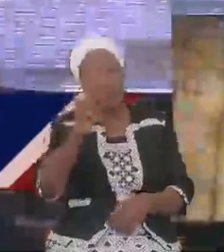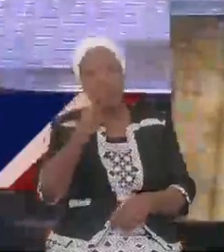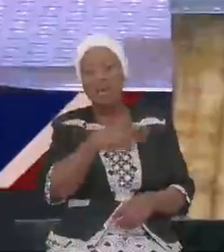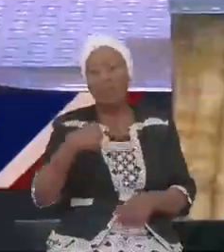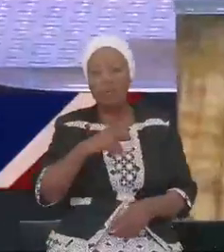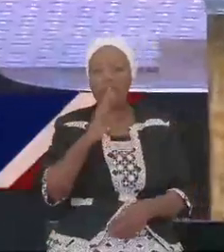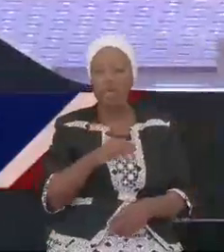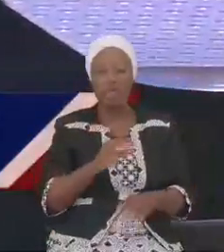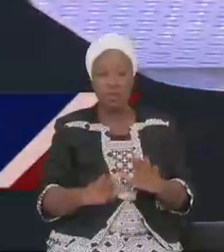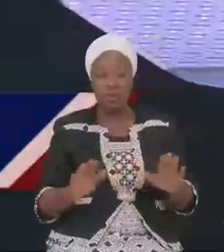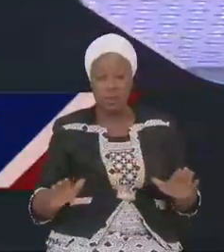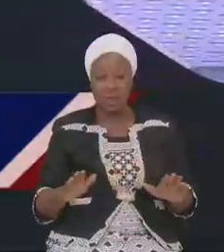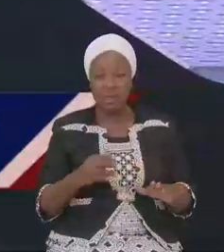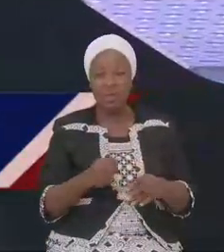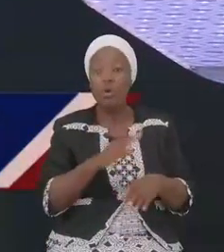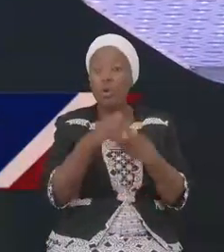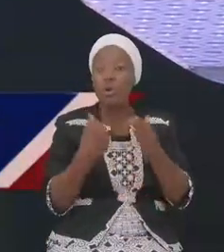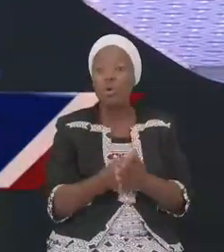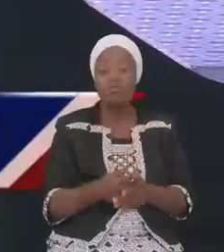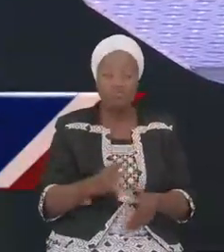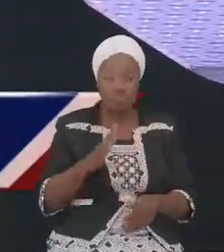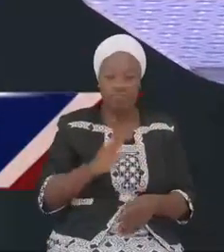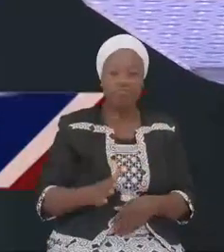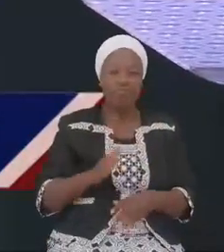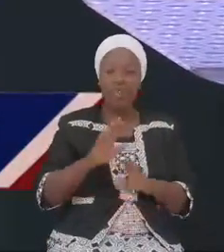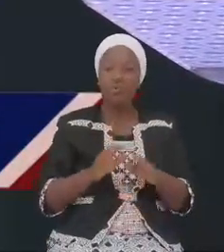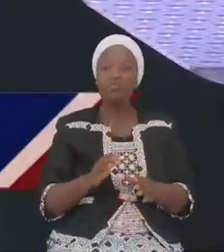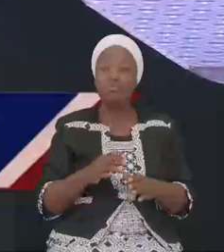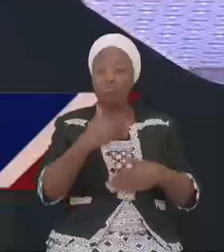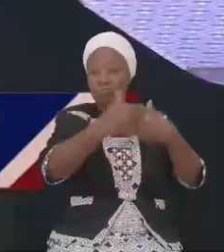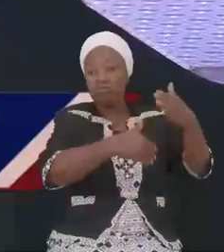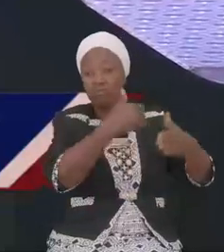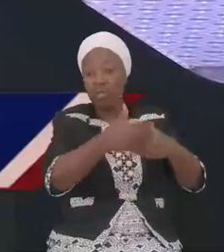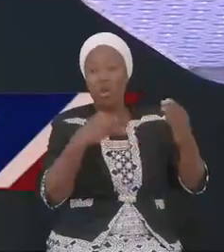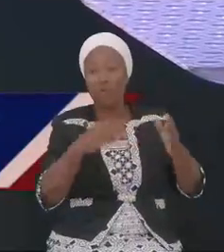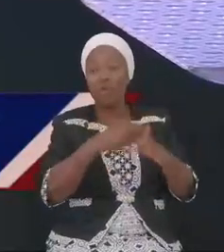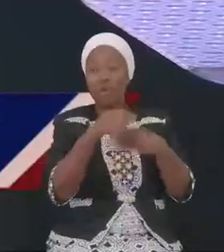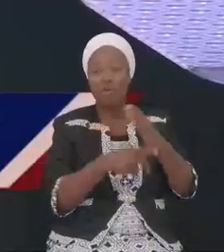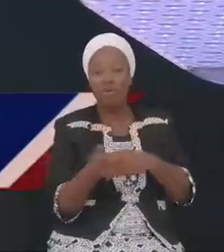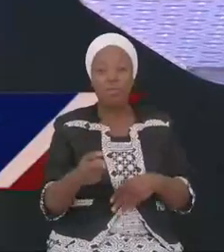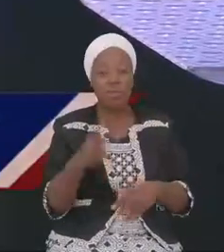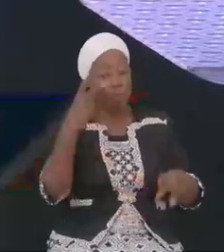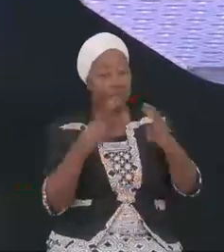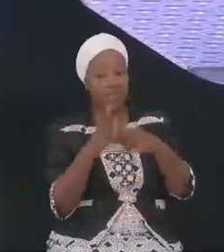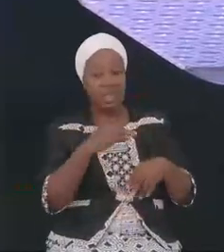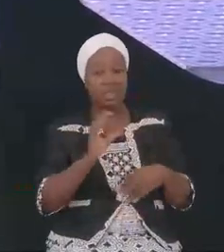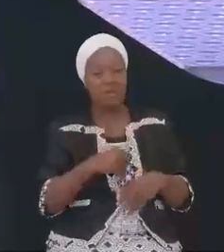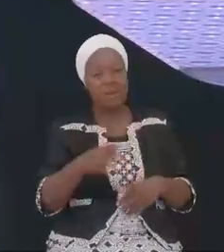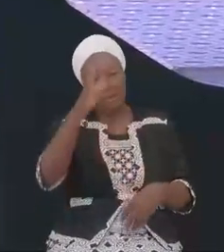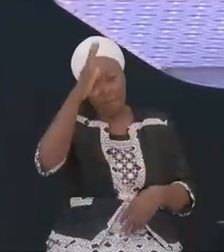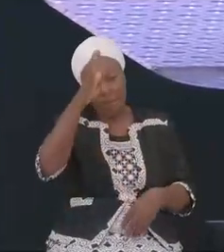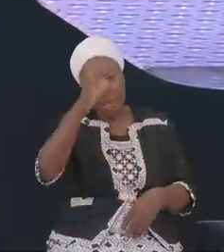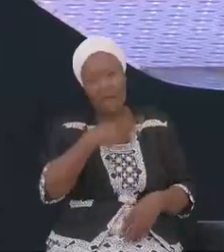les fils. Nous sommes les descendants, la postérité de ces prophètes, de ces pères, de